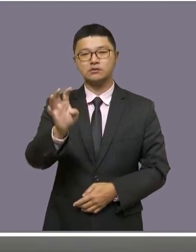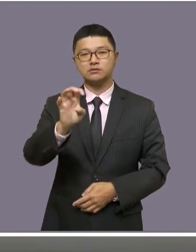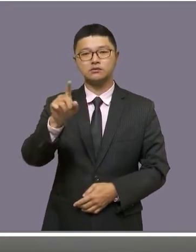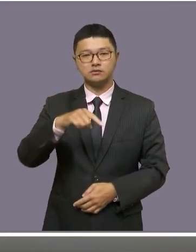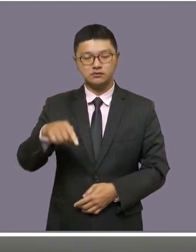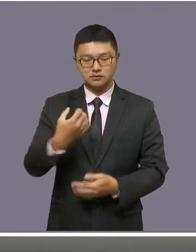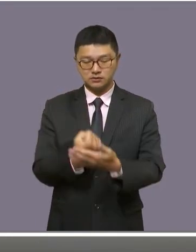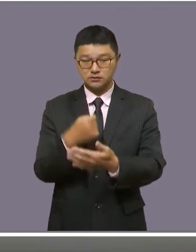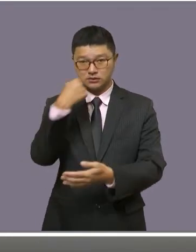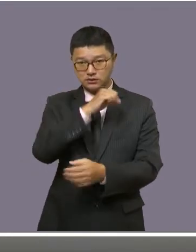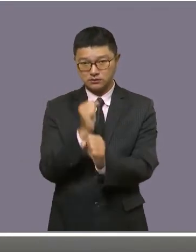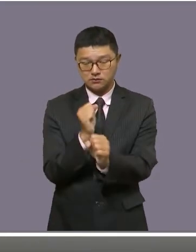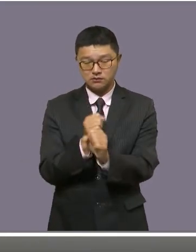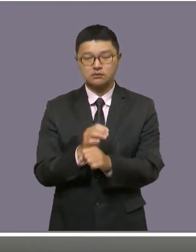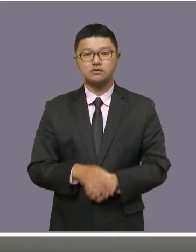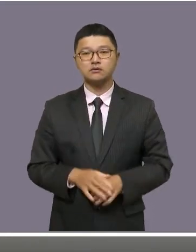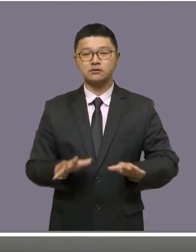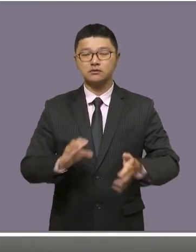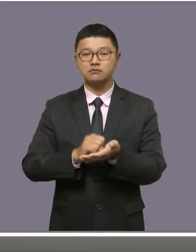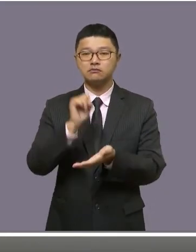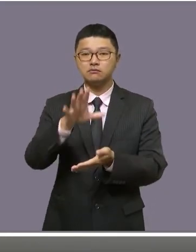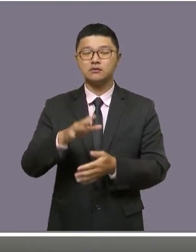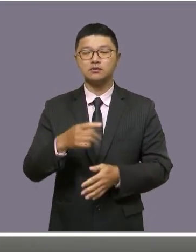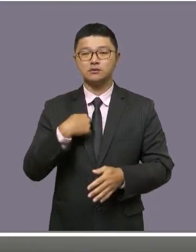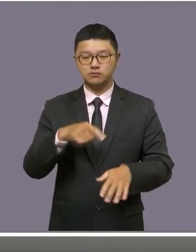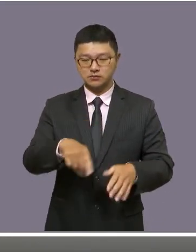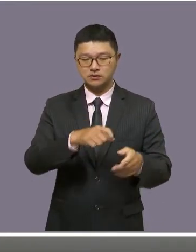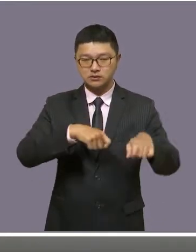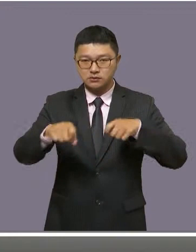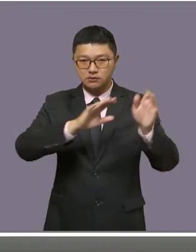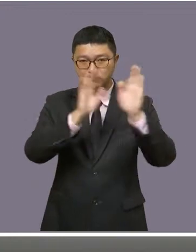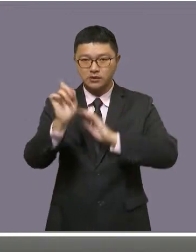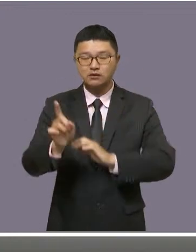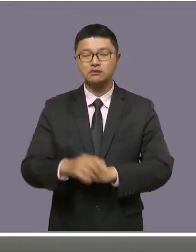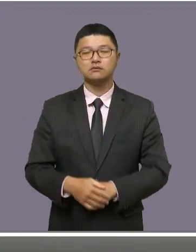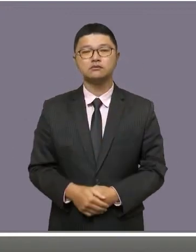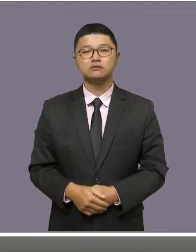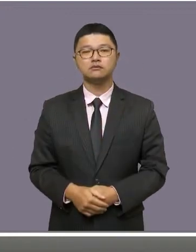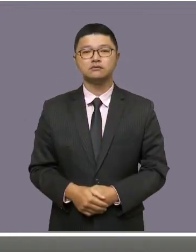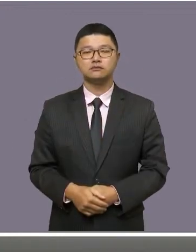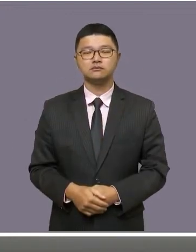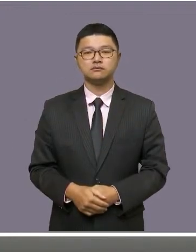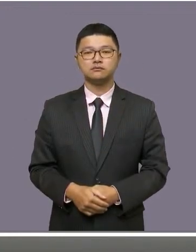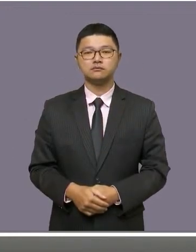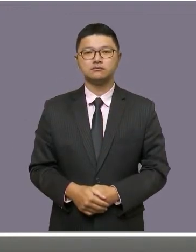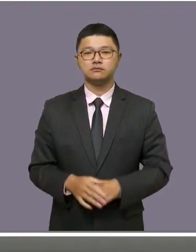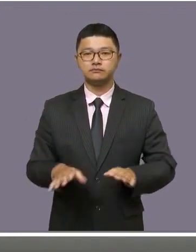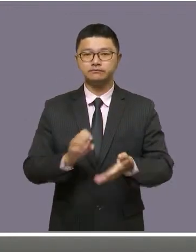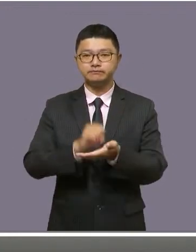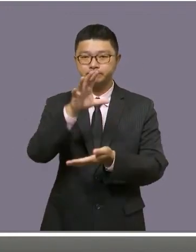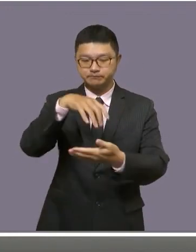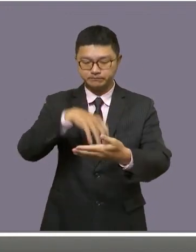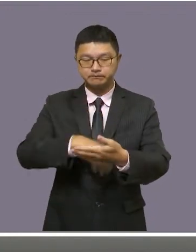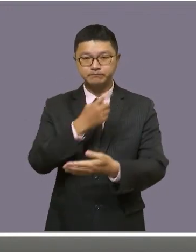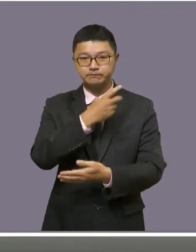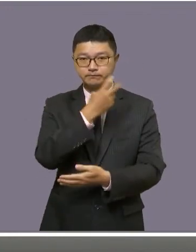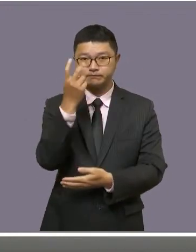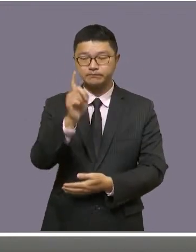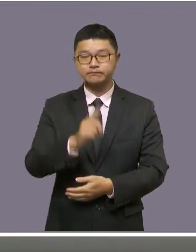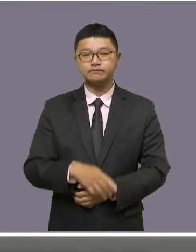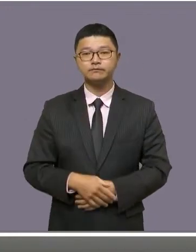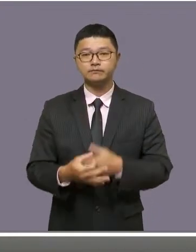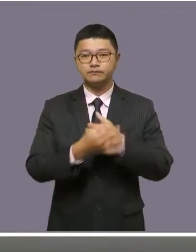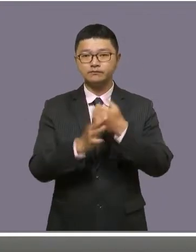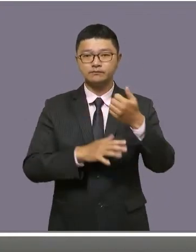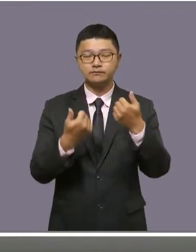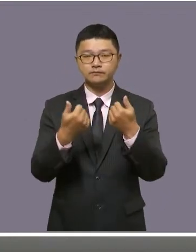作。以下向各位简报我们在办理的一个情形。那各位可以从这个简报里面看到，侨委员会我